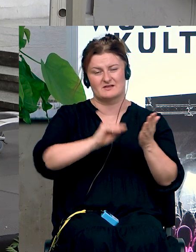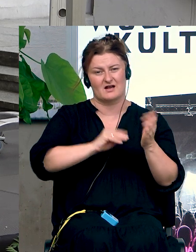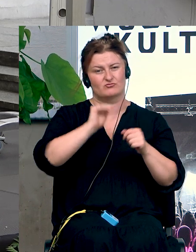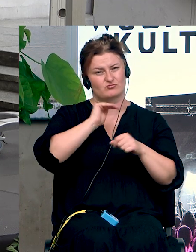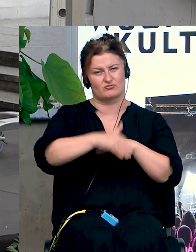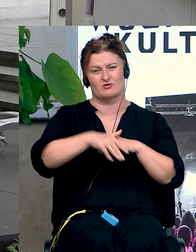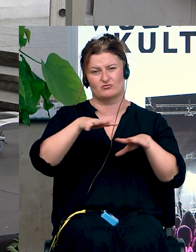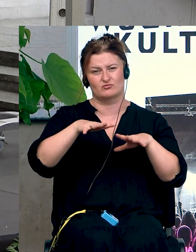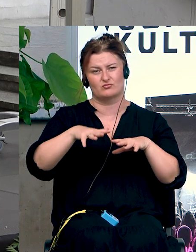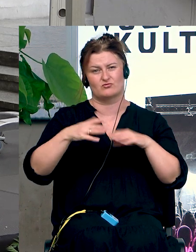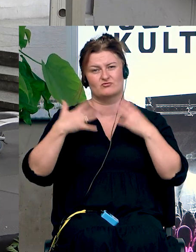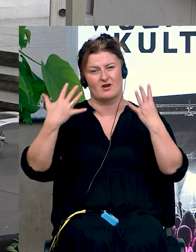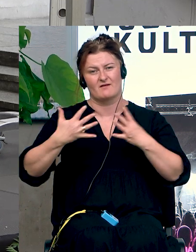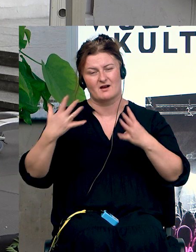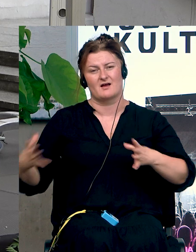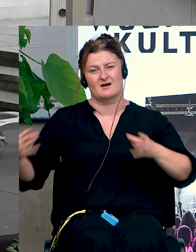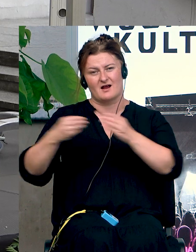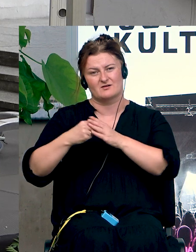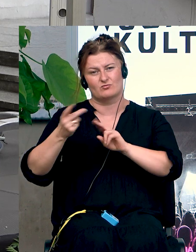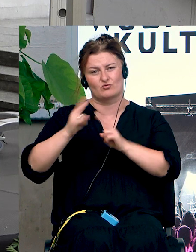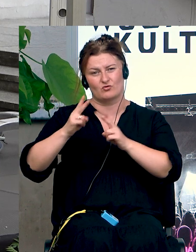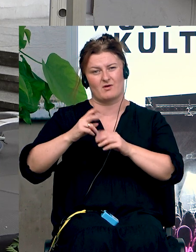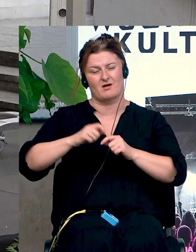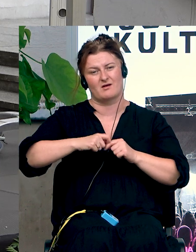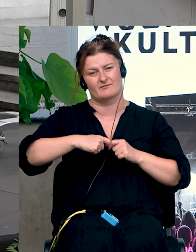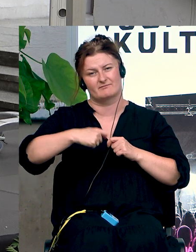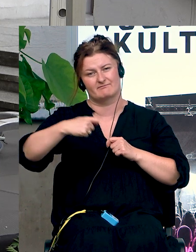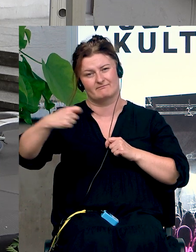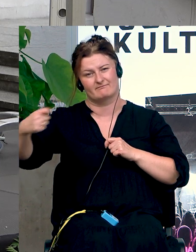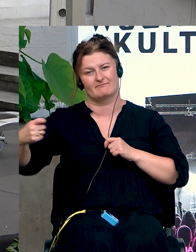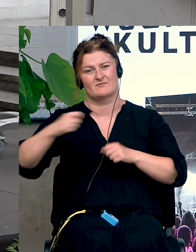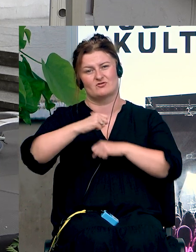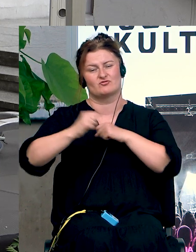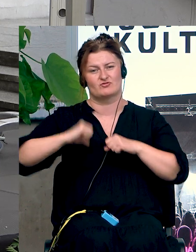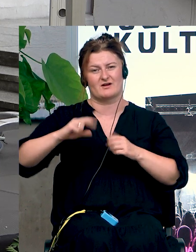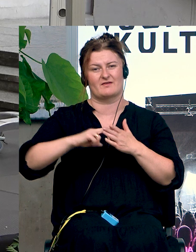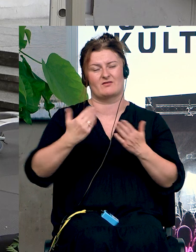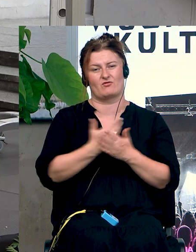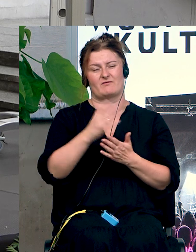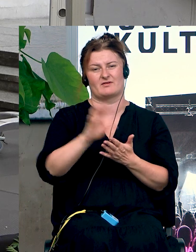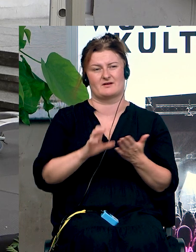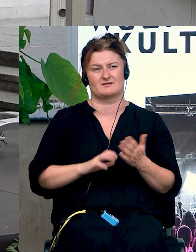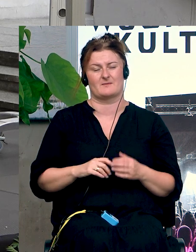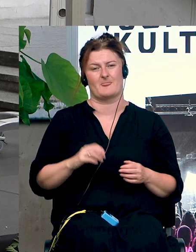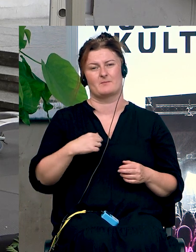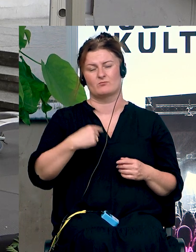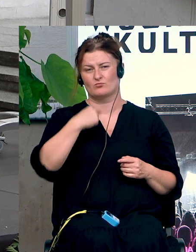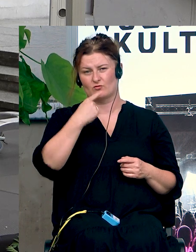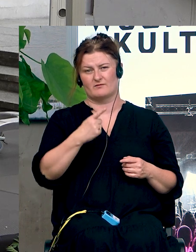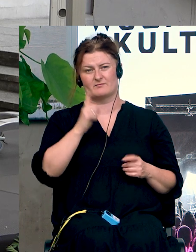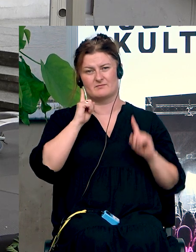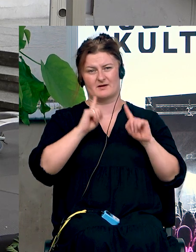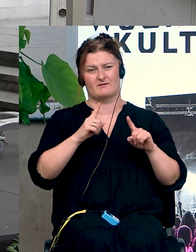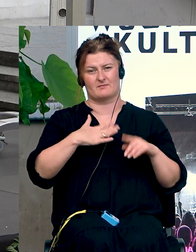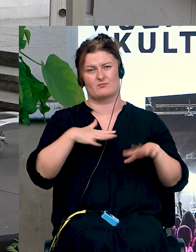працювати, з твоїми книжками і чекати спрагло на твої нові тексти. Це, чесно, просто пощастило мені, що він є